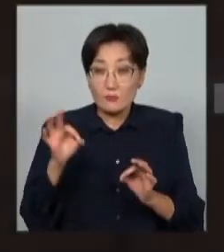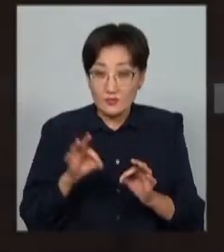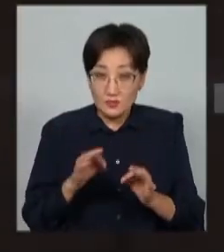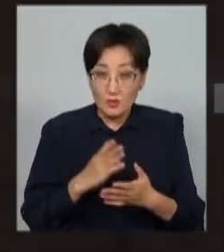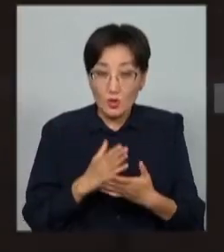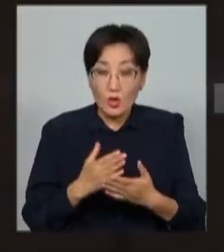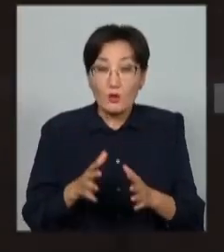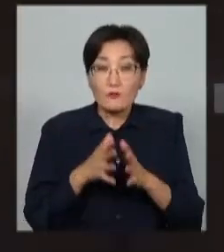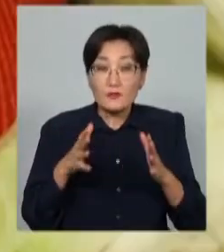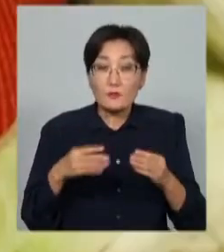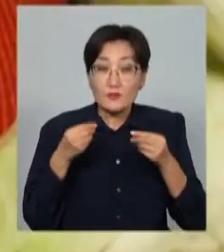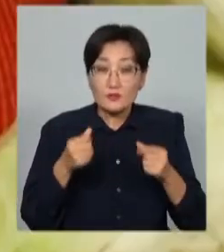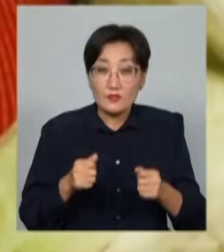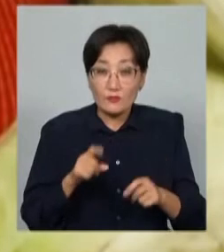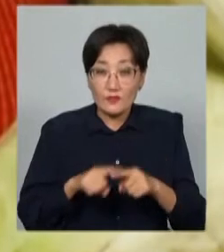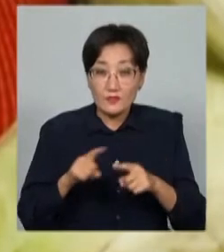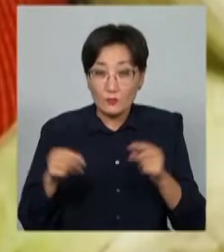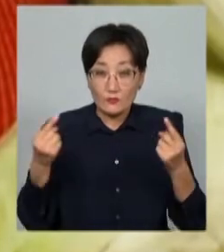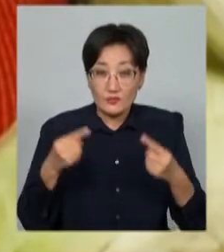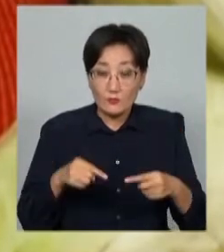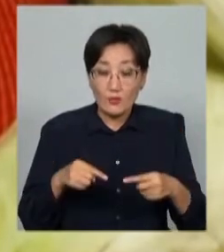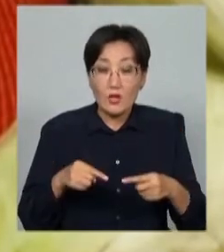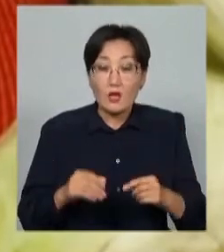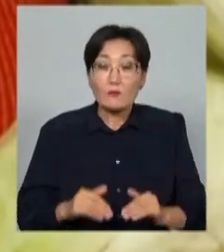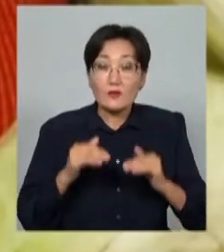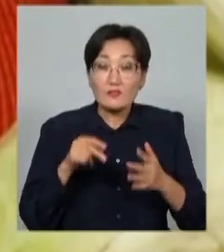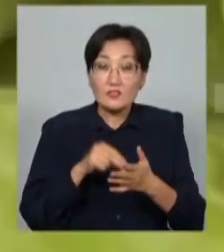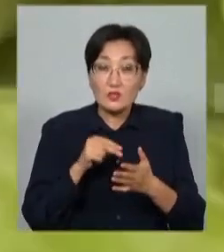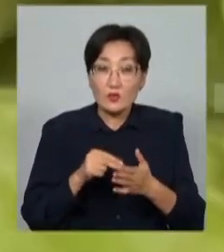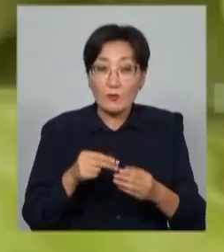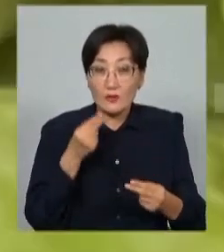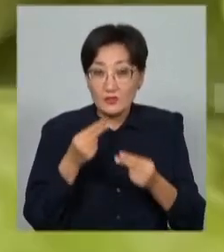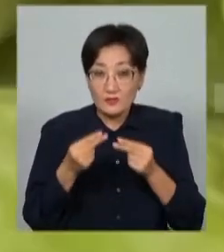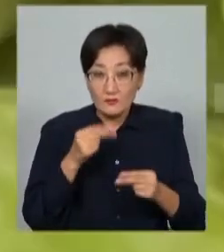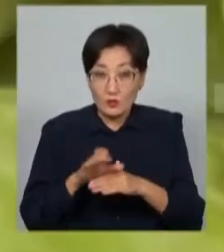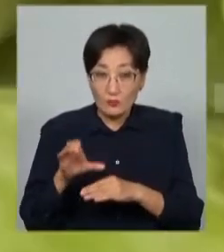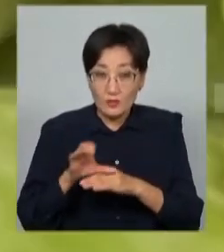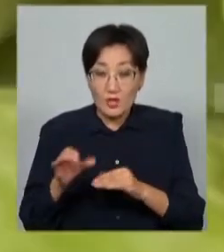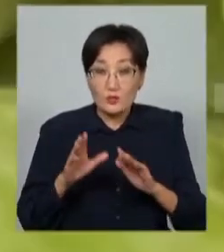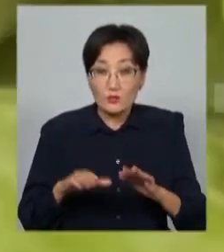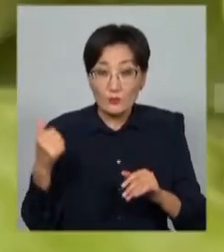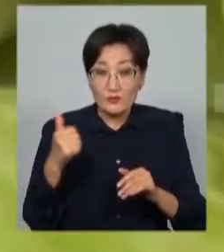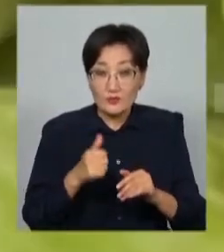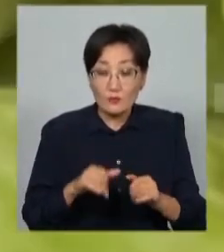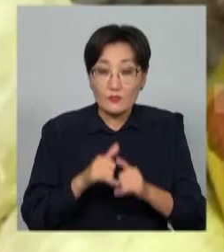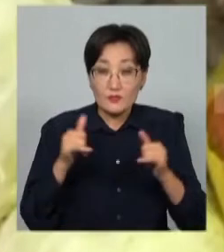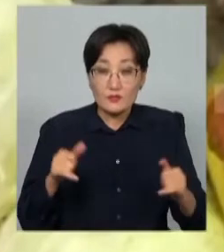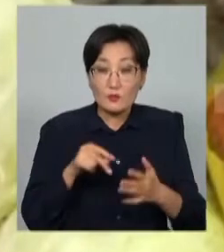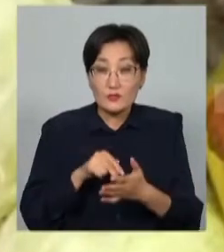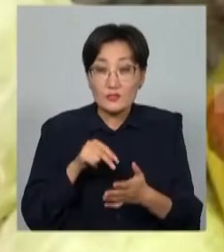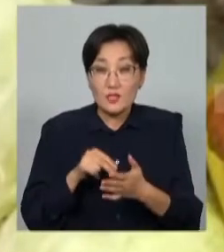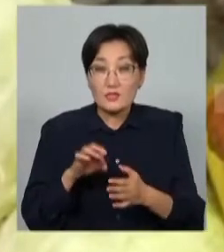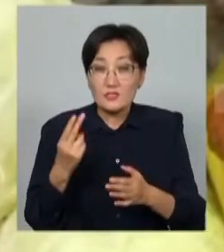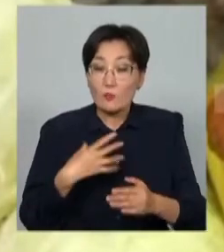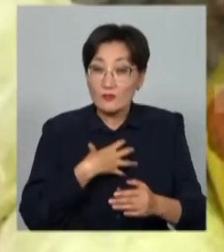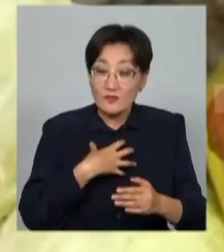8,9%. Наибольшее влияние на ускорение инфляции оказало повышение цен на продовольственные товары. Только за неделю увеличение стоимости